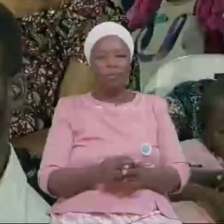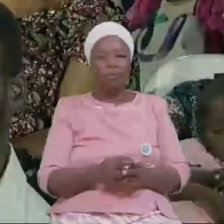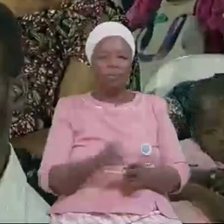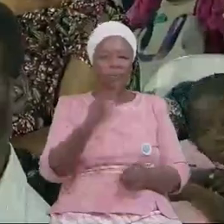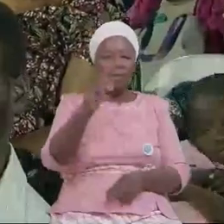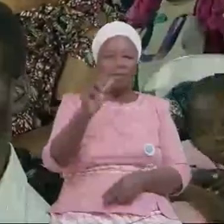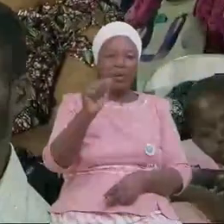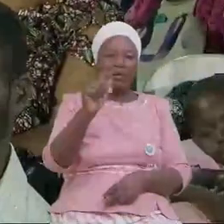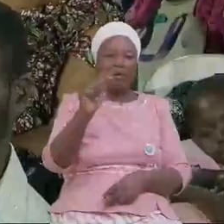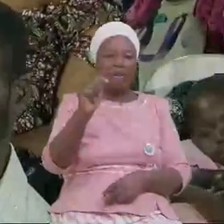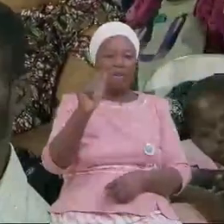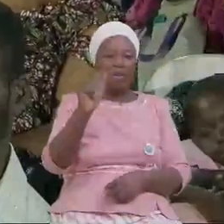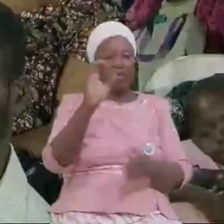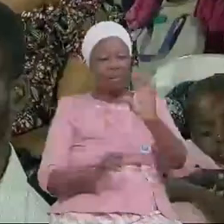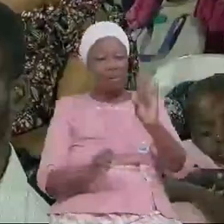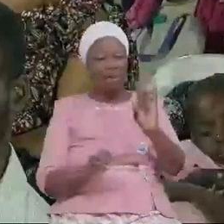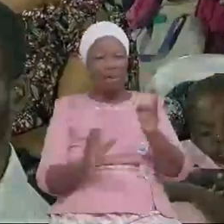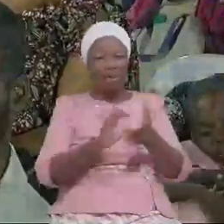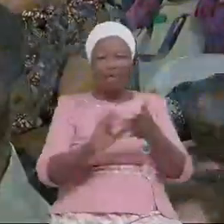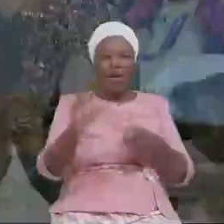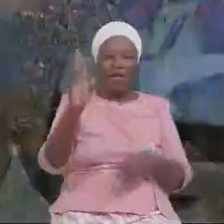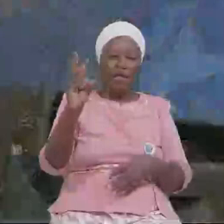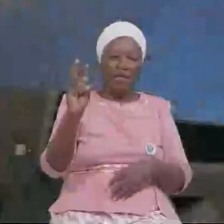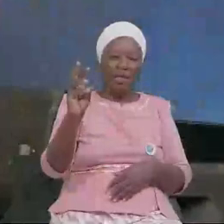Matthieu chapitre 8, verset 16.